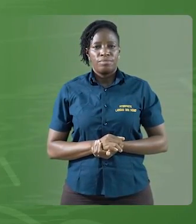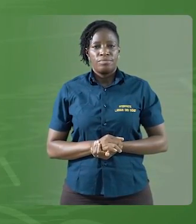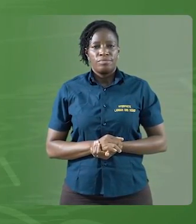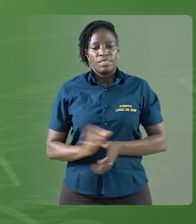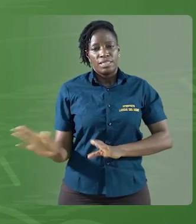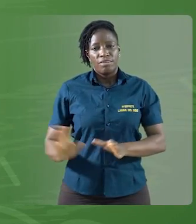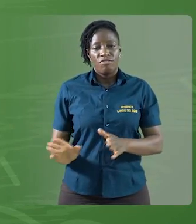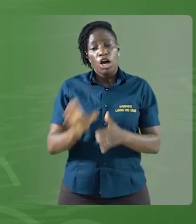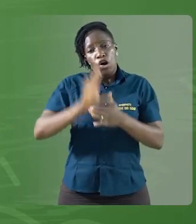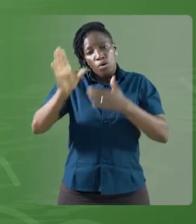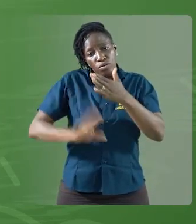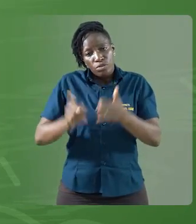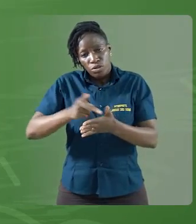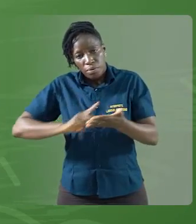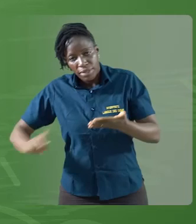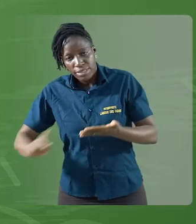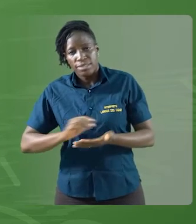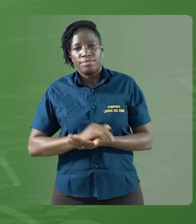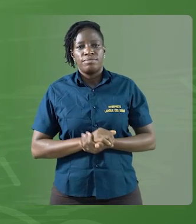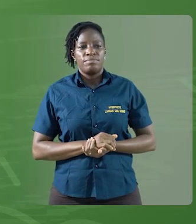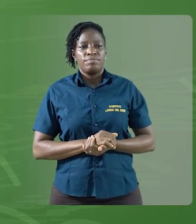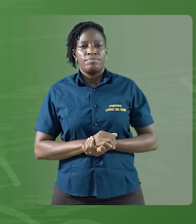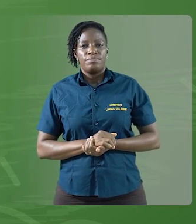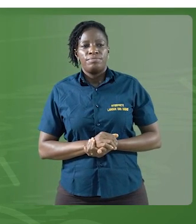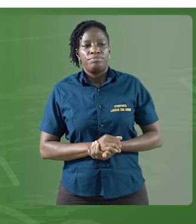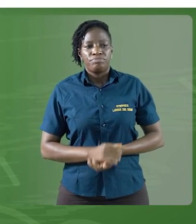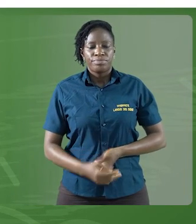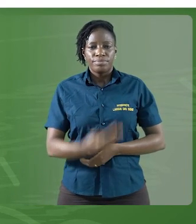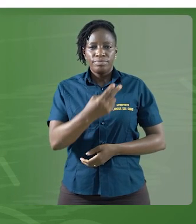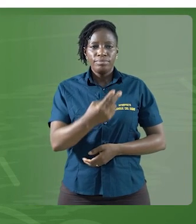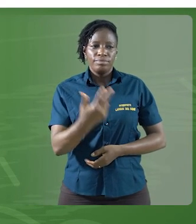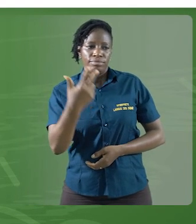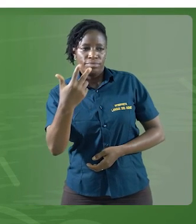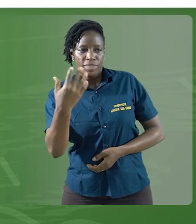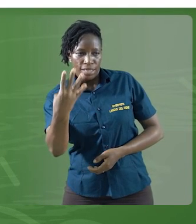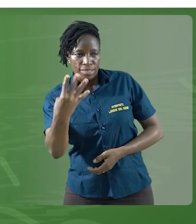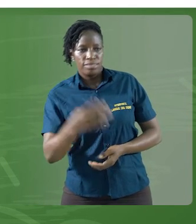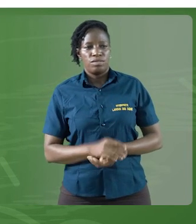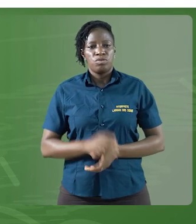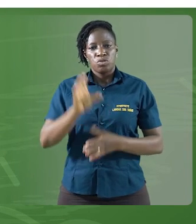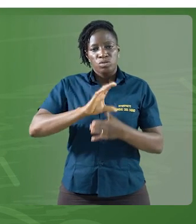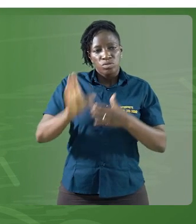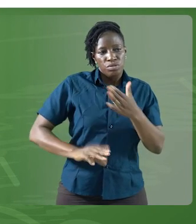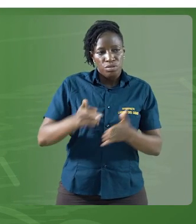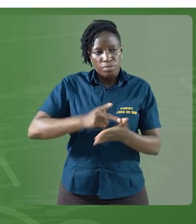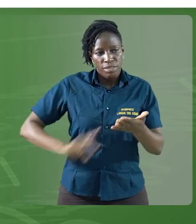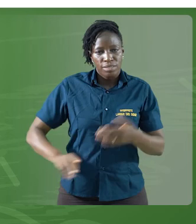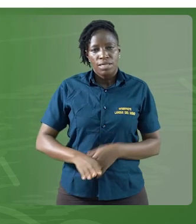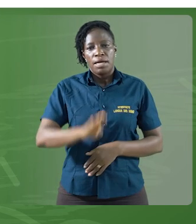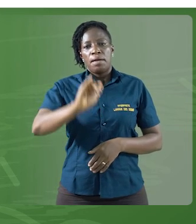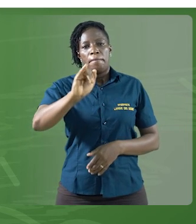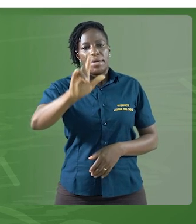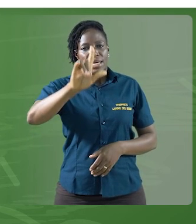de notre étude. On note en 2-4 conclusions partielles. La bilharziose